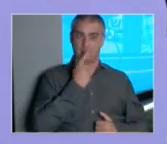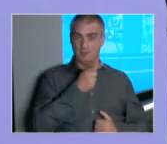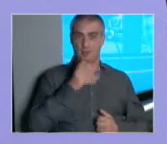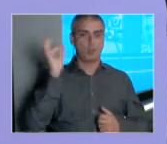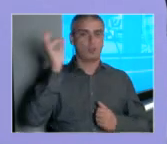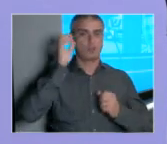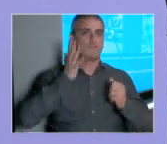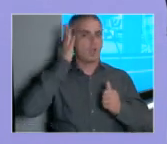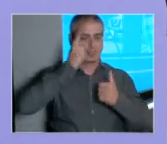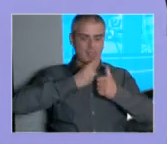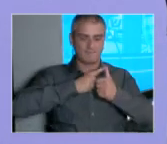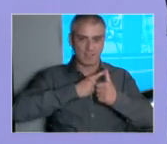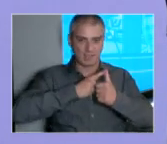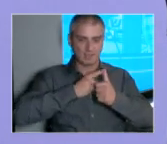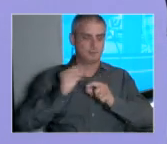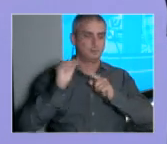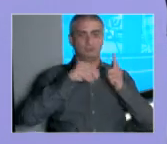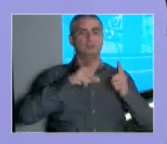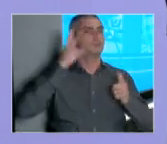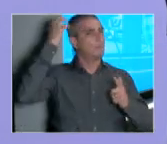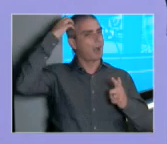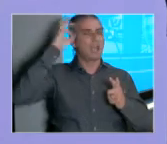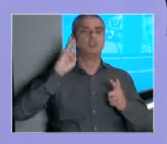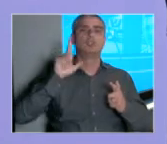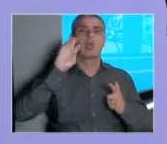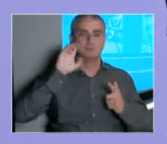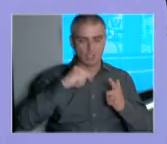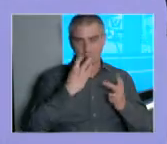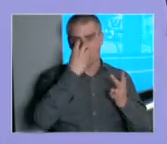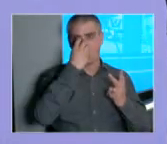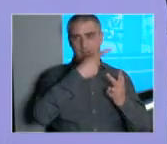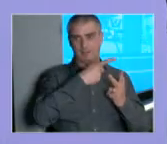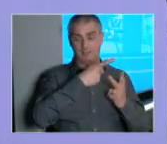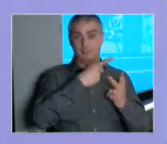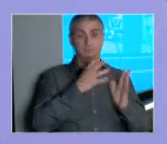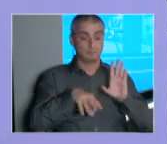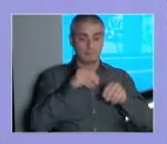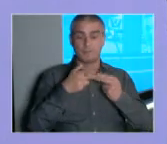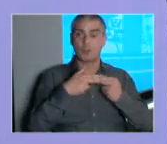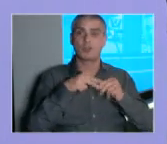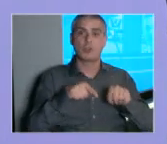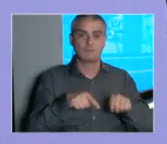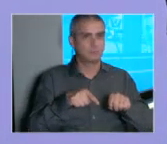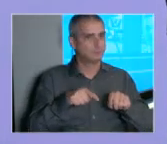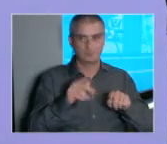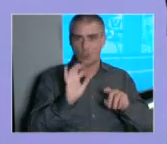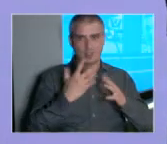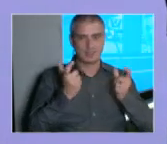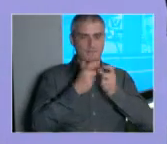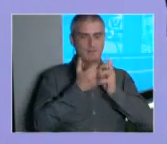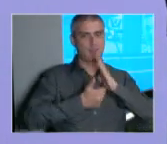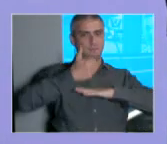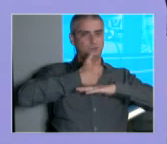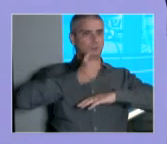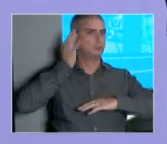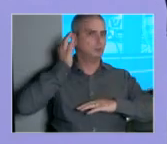מדבורה הנביאה, עבור דרך שלום ציון המלכה ועד גולדה מאיר. בבחירות הקרובות אין עדיין מפלגה